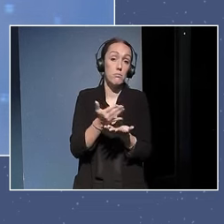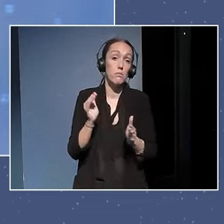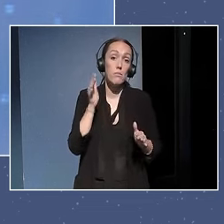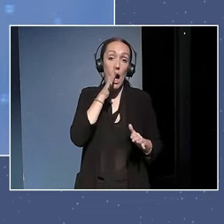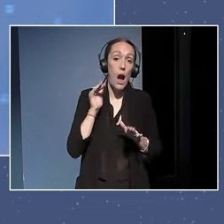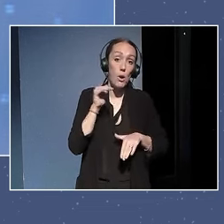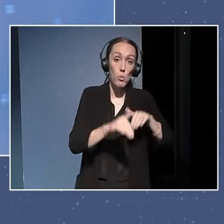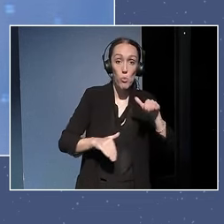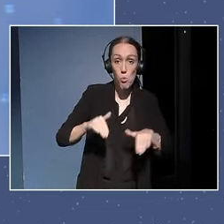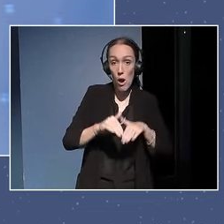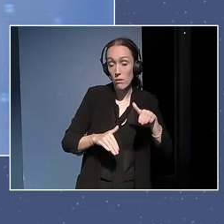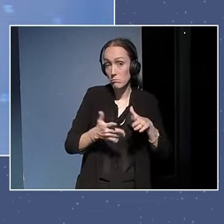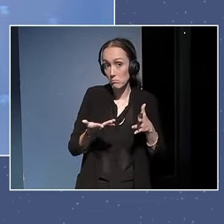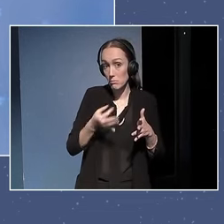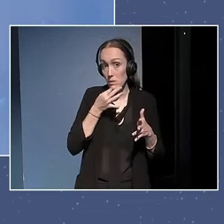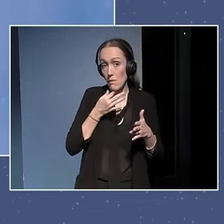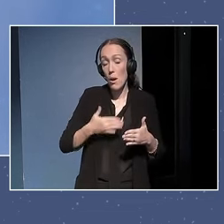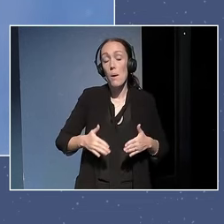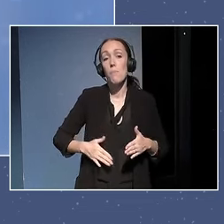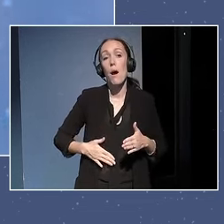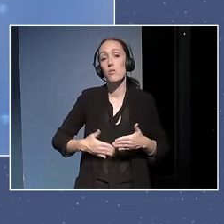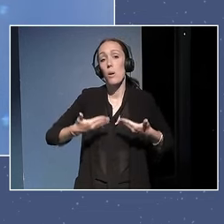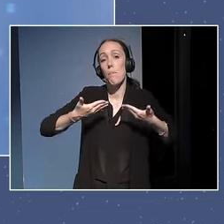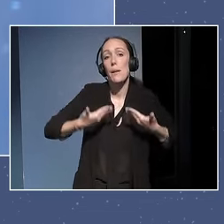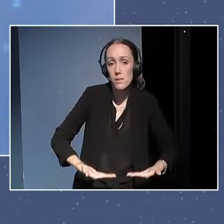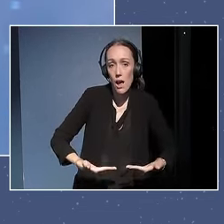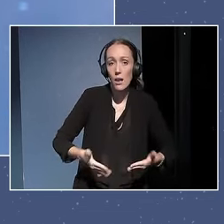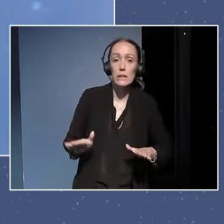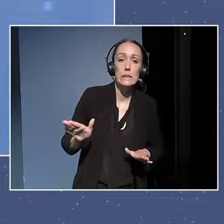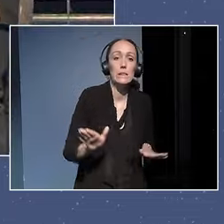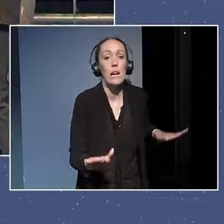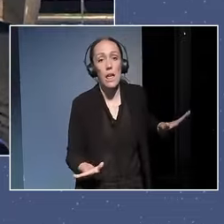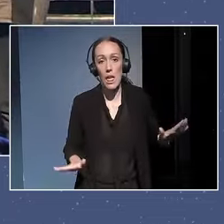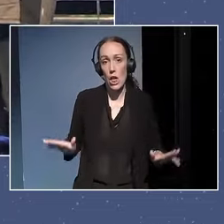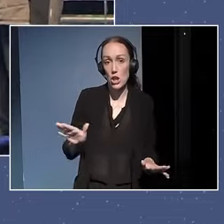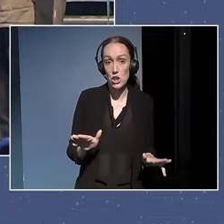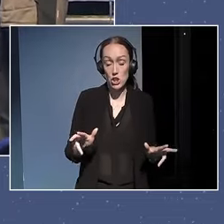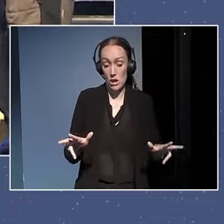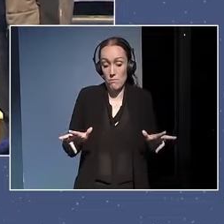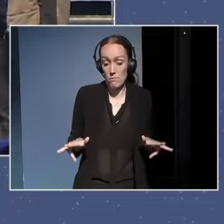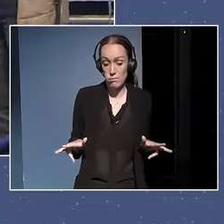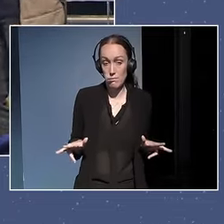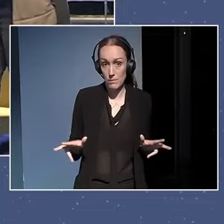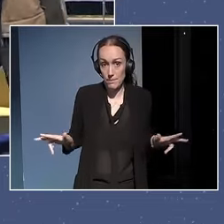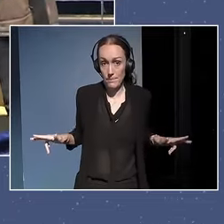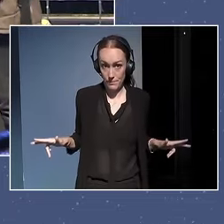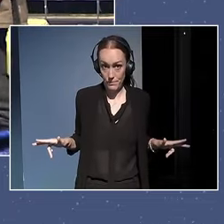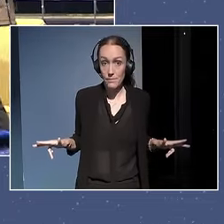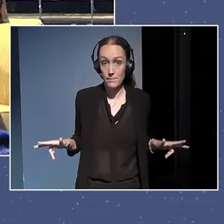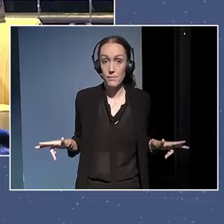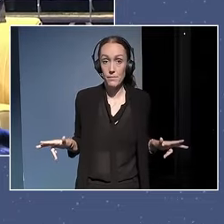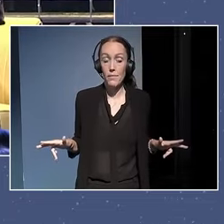all'acqua con la pancia pesante appoggiata per terra zampe corte e messe di lato rispetto al